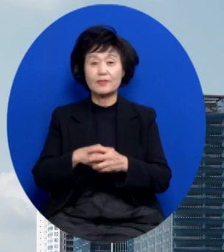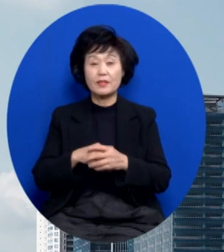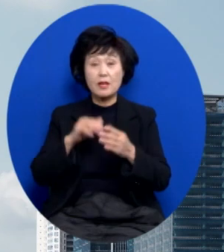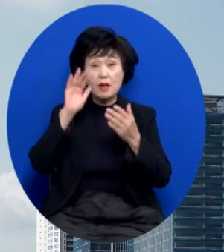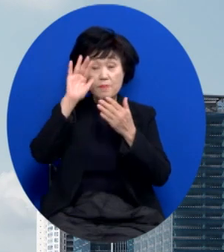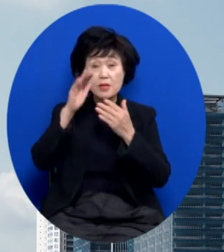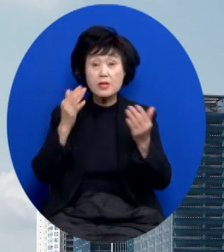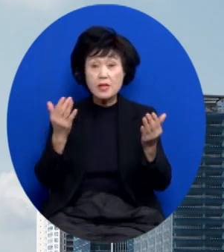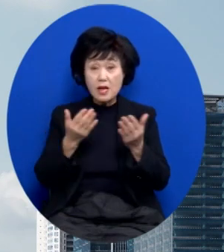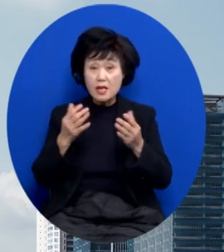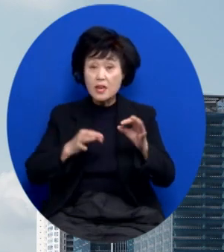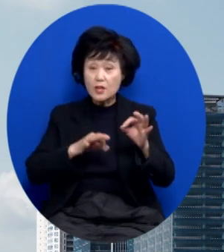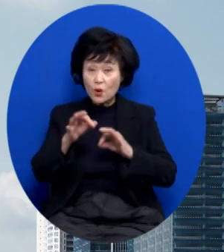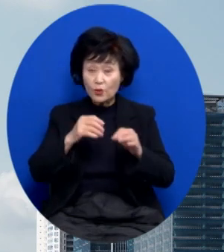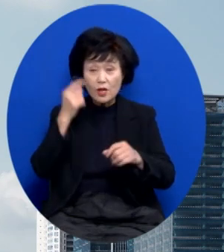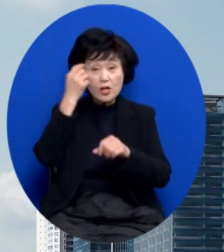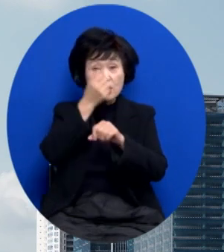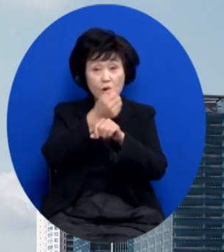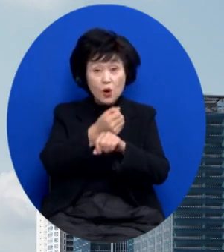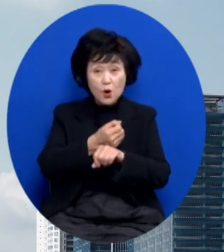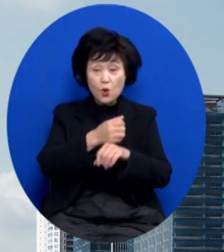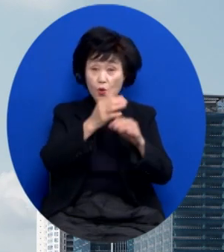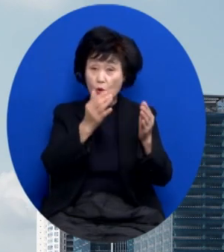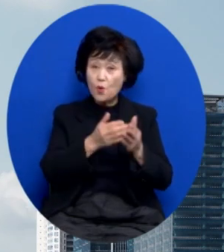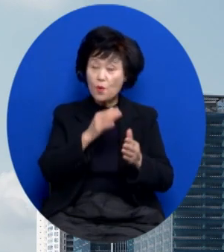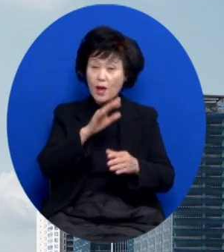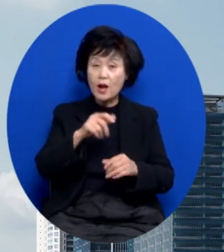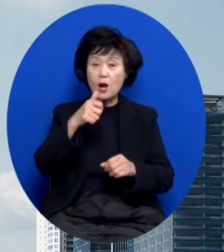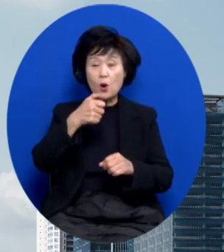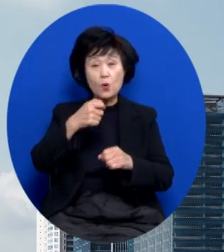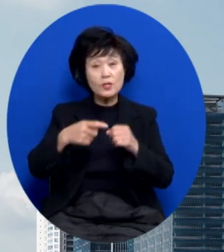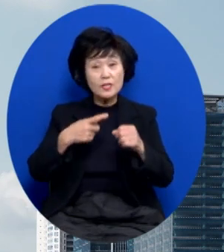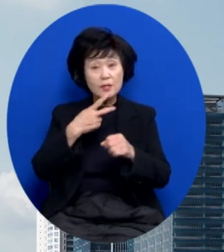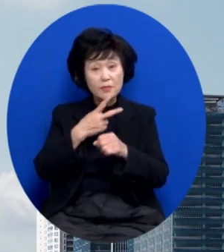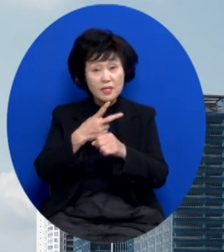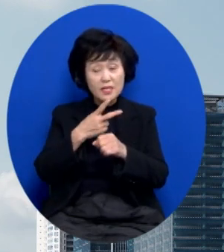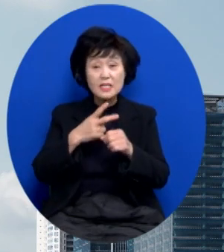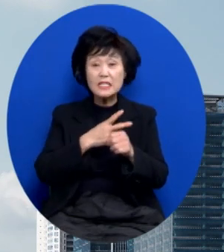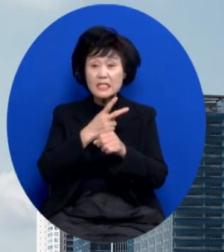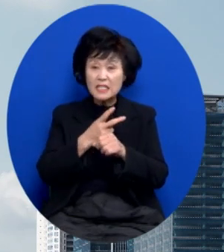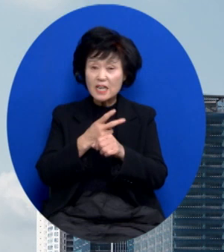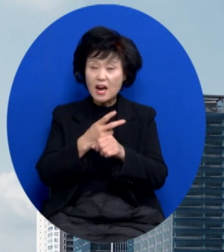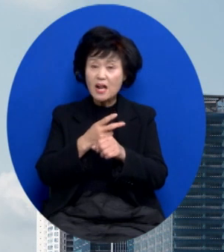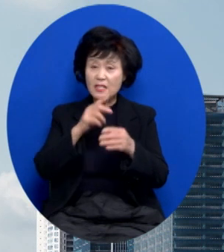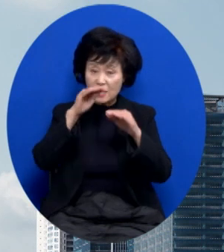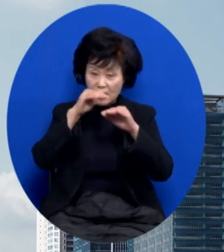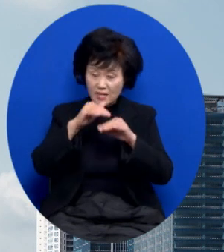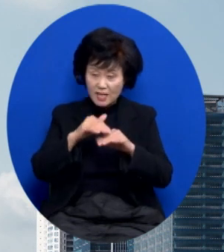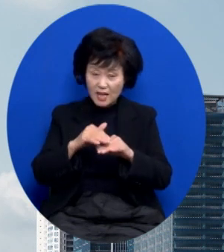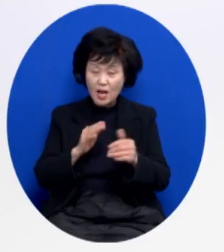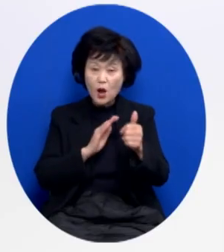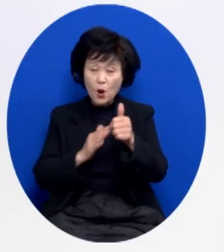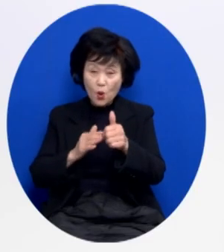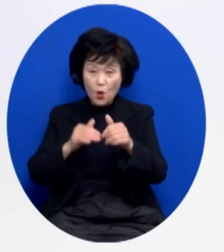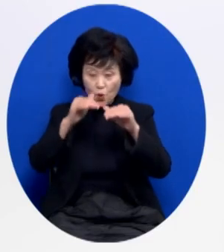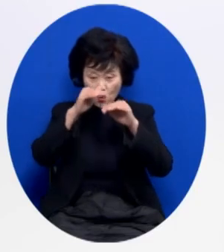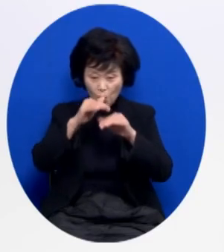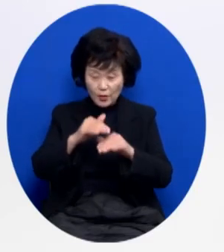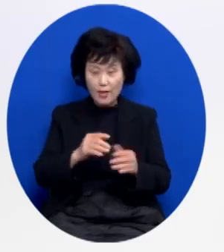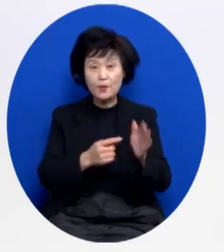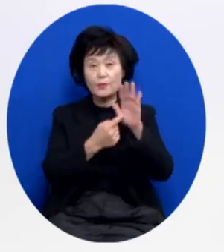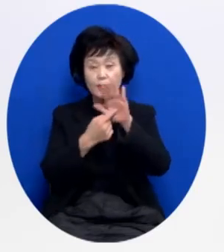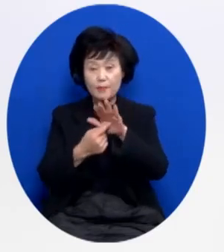미래 노동시장 연구회가 주 52시간제 유연화 방안을 담은 권고문을 발표했습니다.